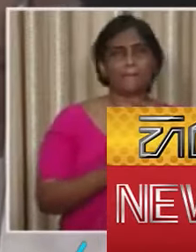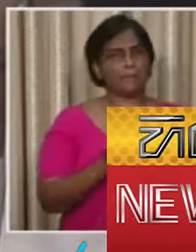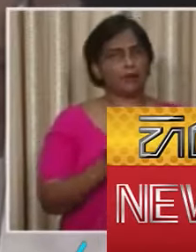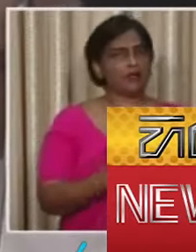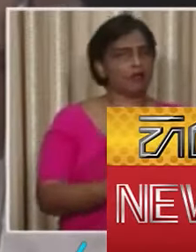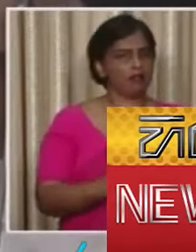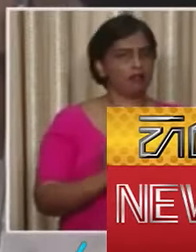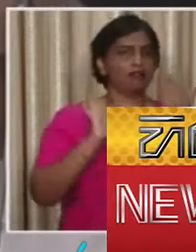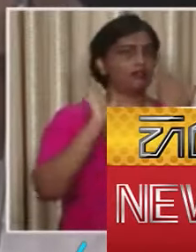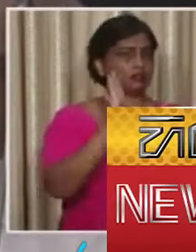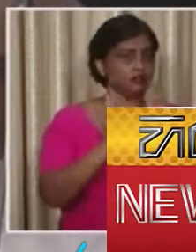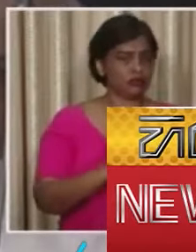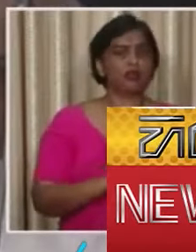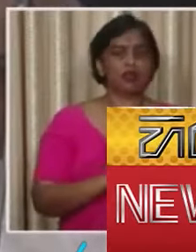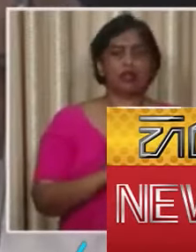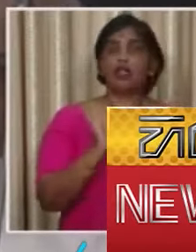රටවල් සඳහා හඳුන්වා දී ඇති